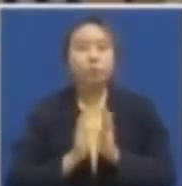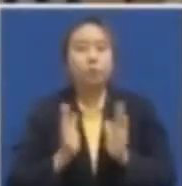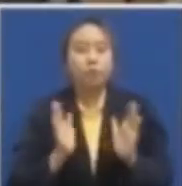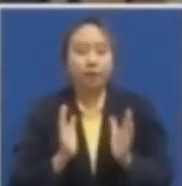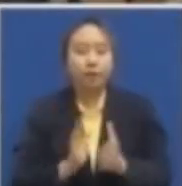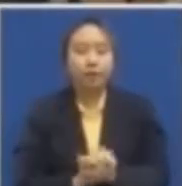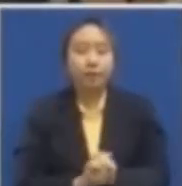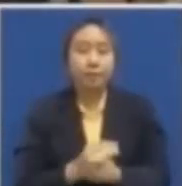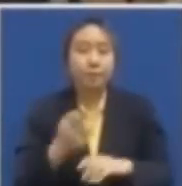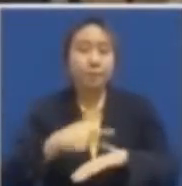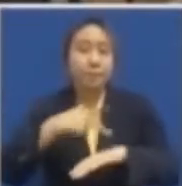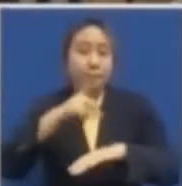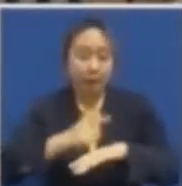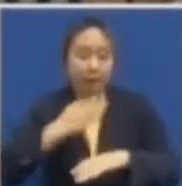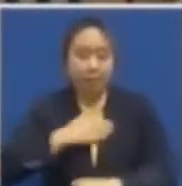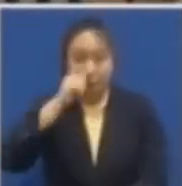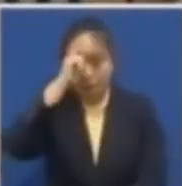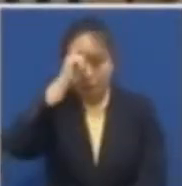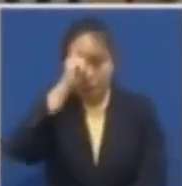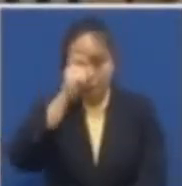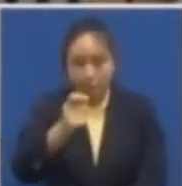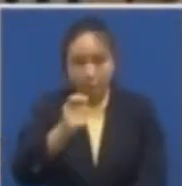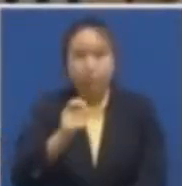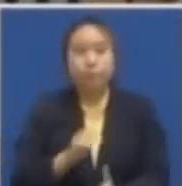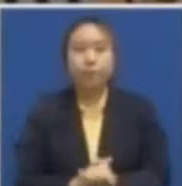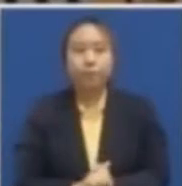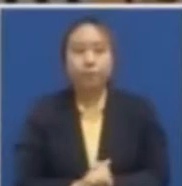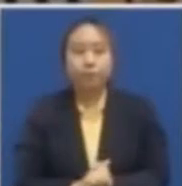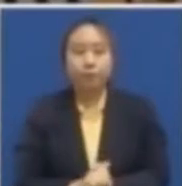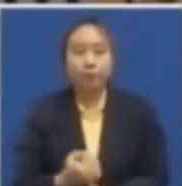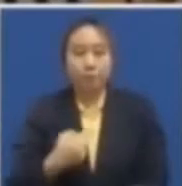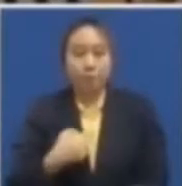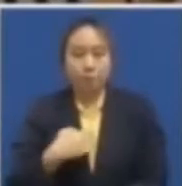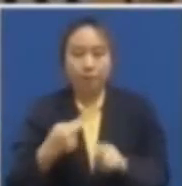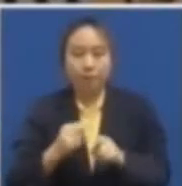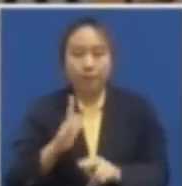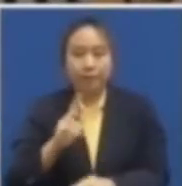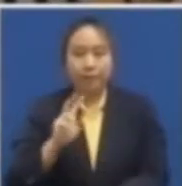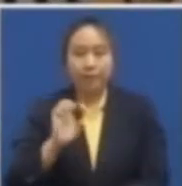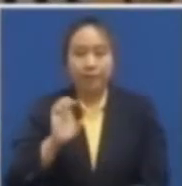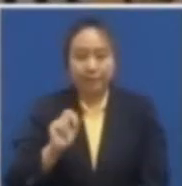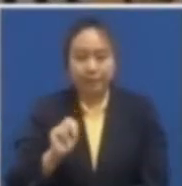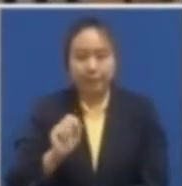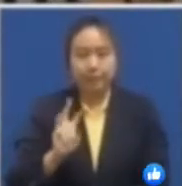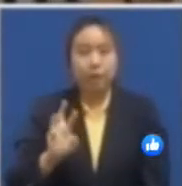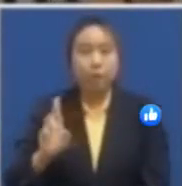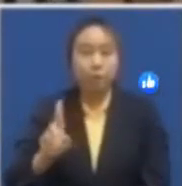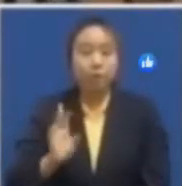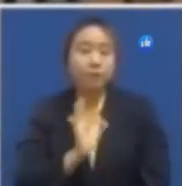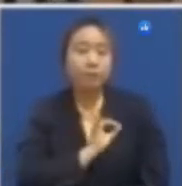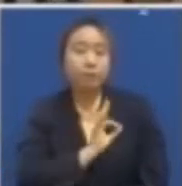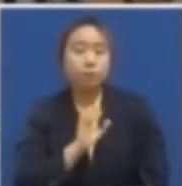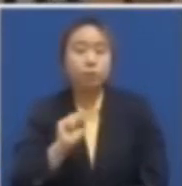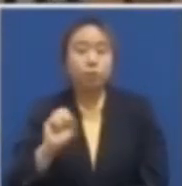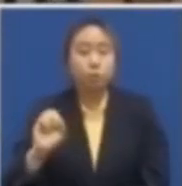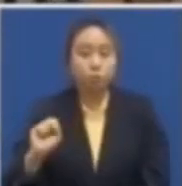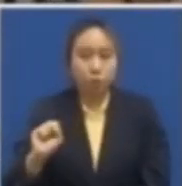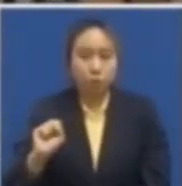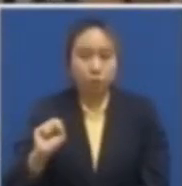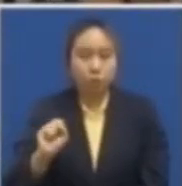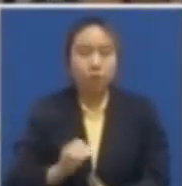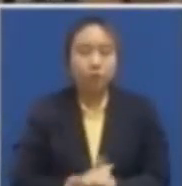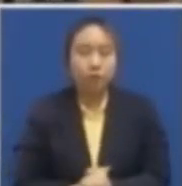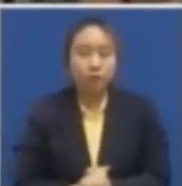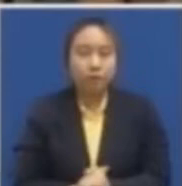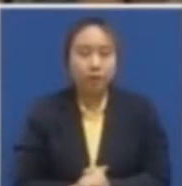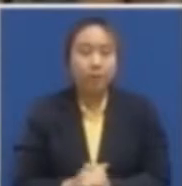ท่านประธานสภาที่เคารพกระผมชินวรบุญเกียรติสมาชิกสภาผู้แทนราษฎรพรรคประ